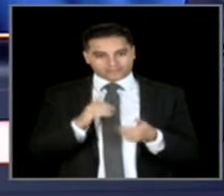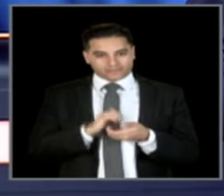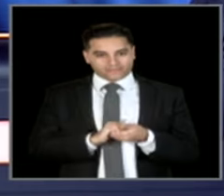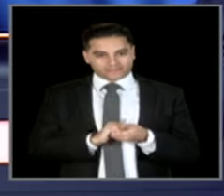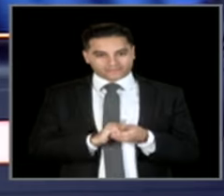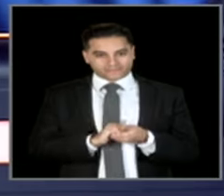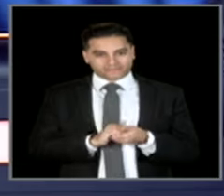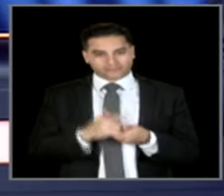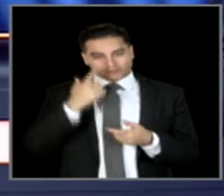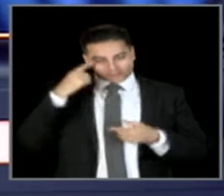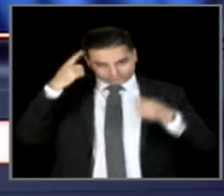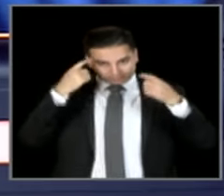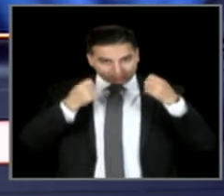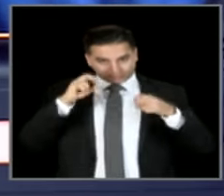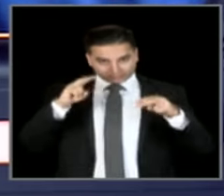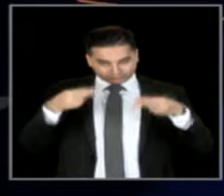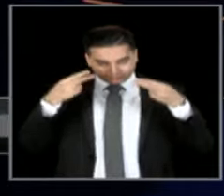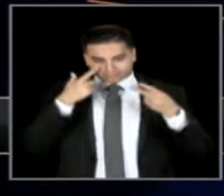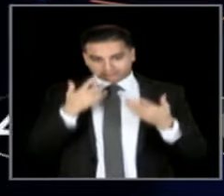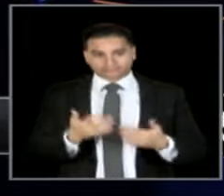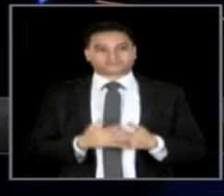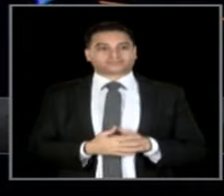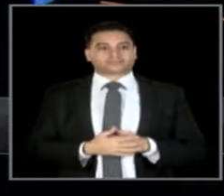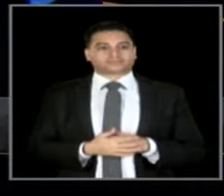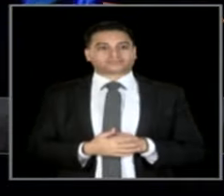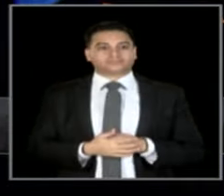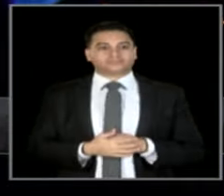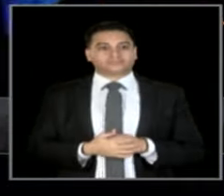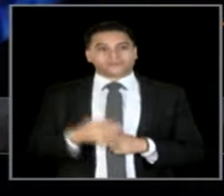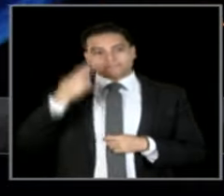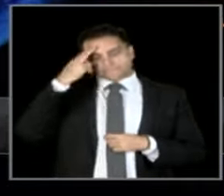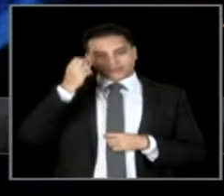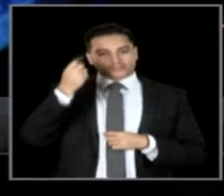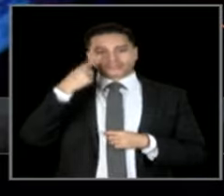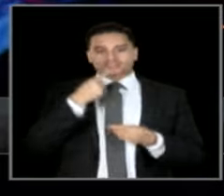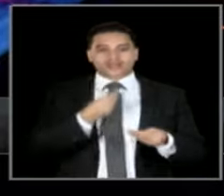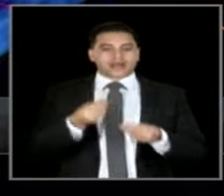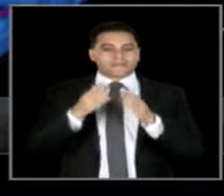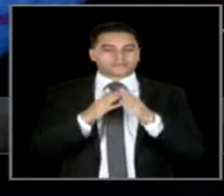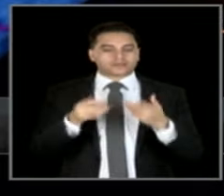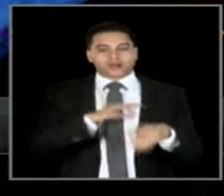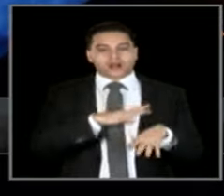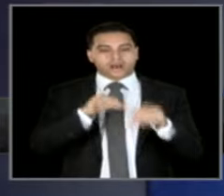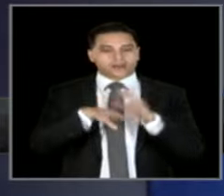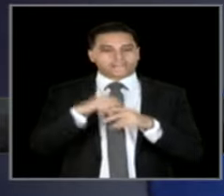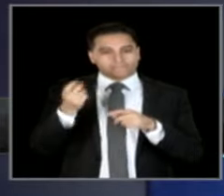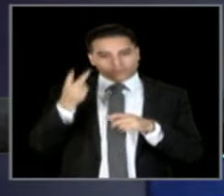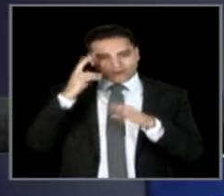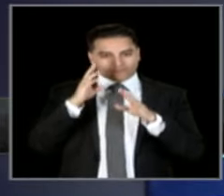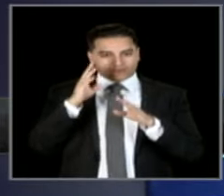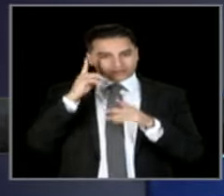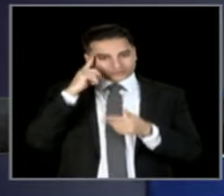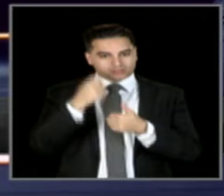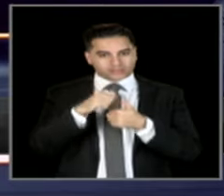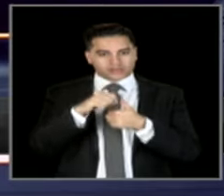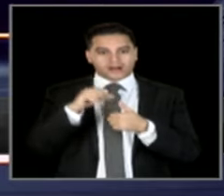حاضر تحت الضغط كونتر من هو الشاعر المصري الراحل مؤلف قصيده ذكر دين شواي